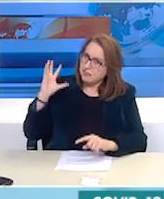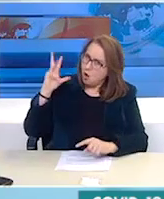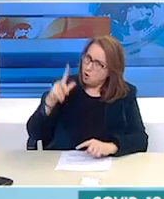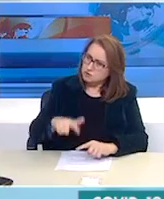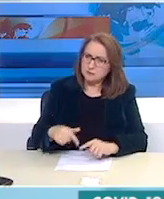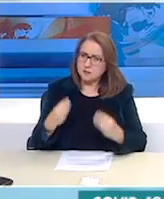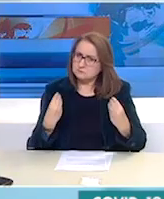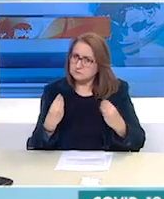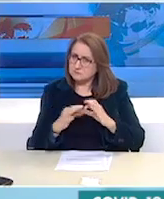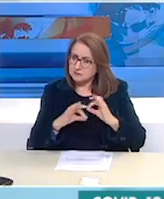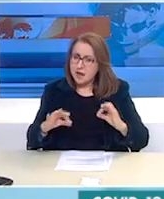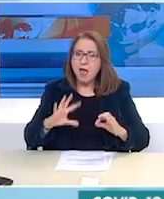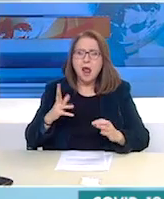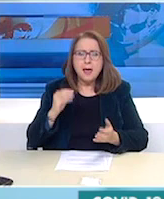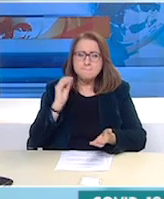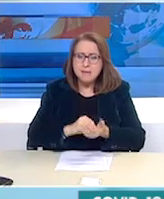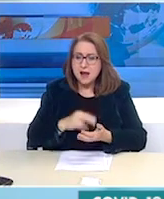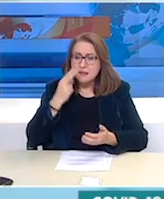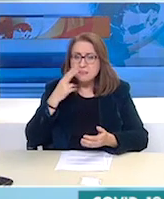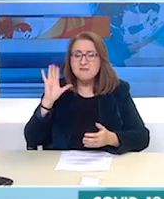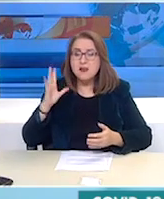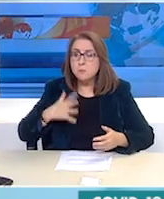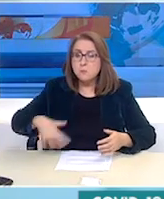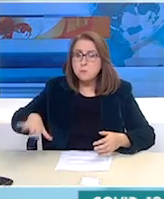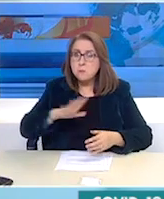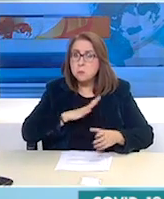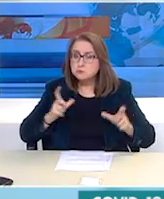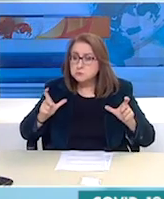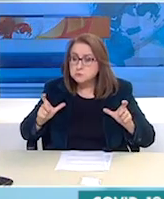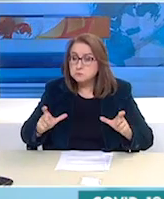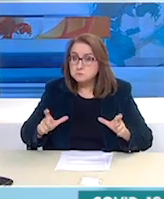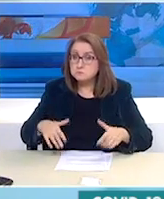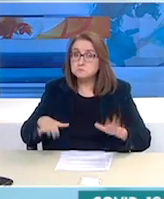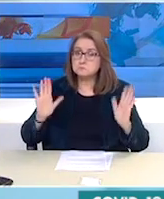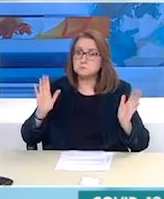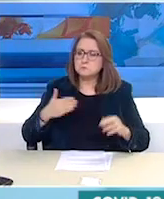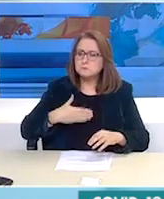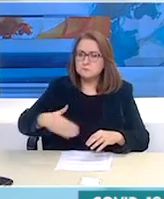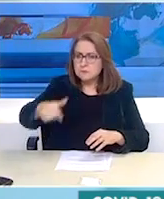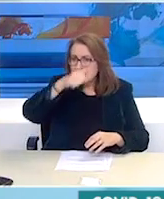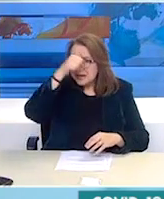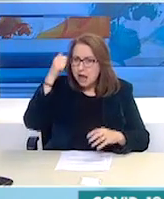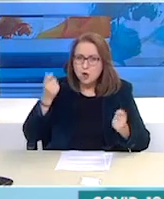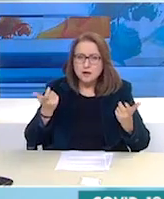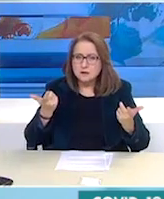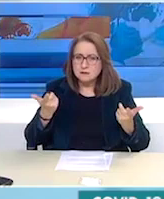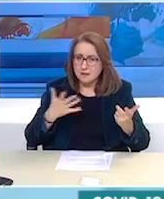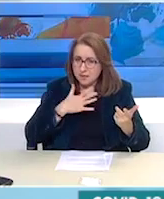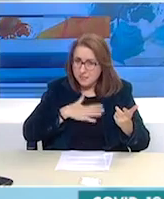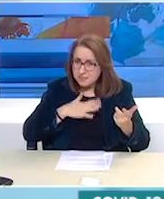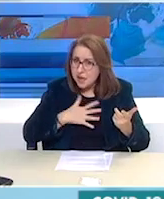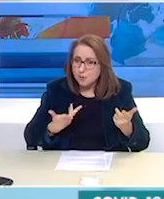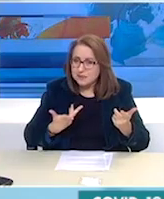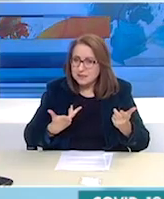δεν δημιουργείται ανοσία της κοινότητας. Ο βασικός στόχος, καθώς έρχεται το καλοκαίρι, είναι να μηδενιστούν τα κρούσματα και να εκριζωθεί ο ιός στην